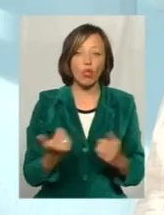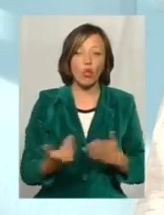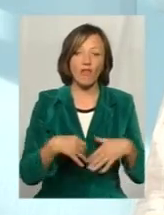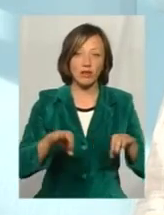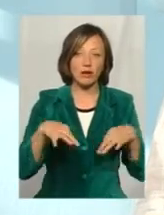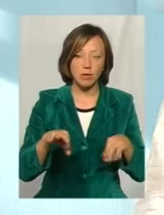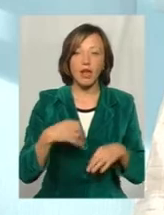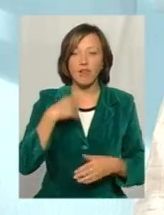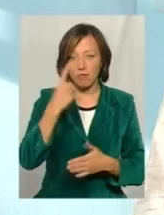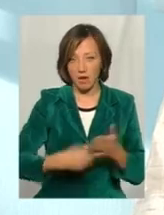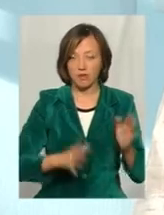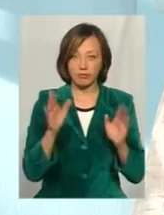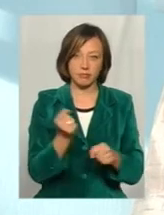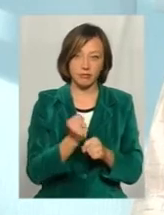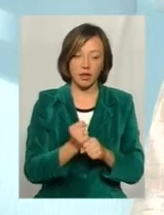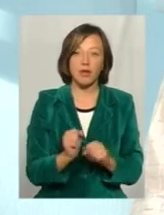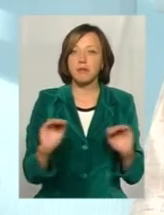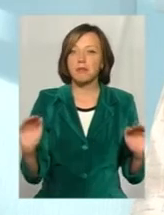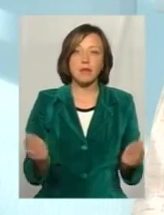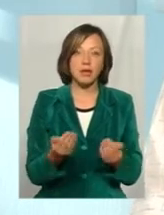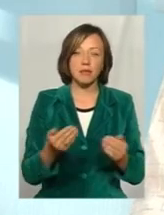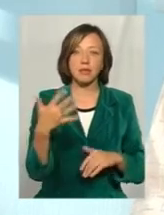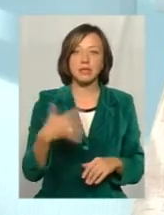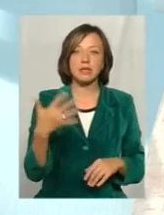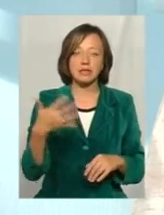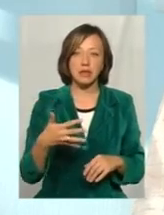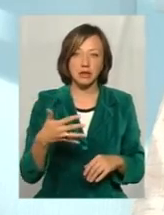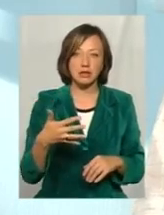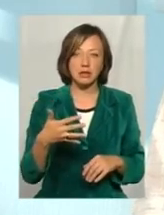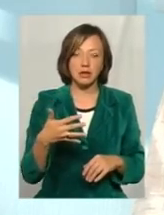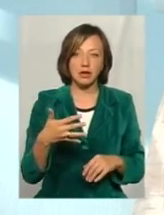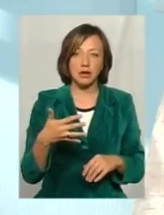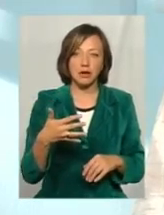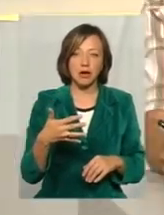транспортна мережа, я впевнений, що вона спрацює, мінімум